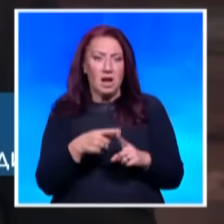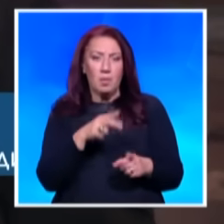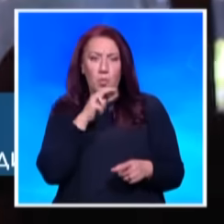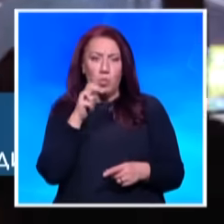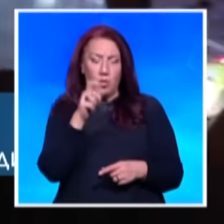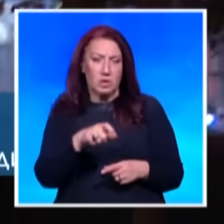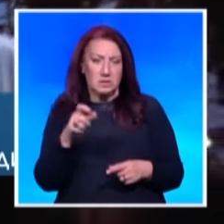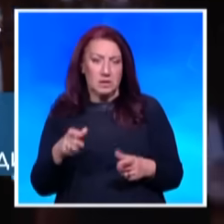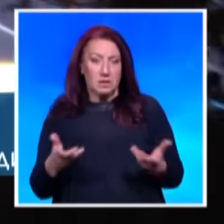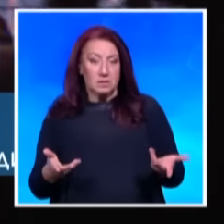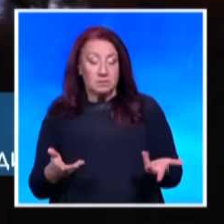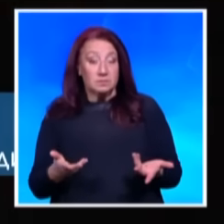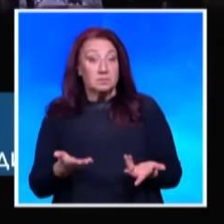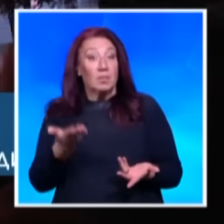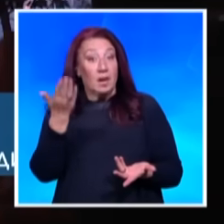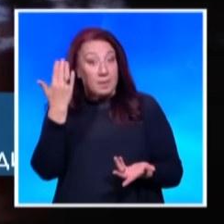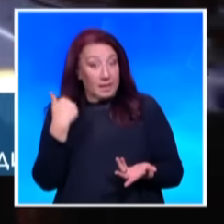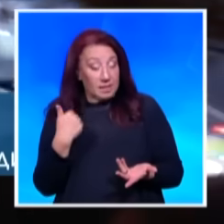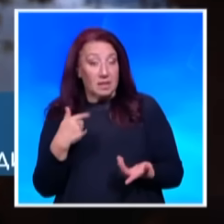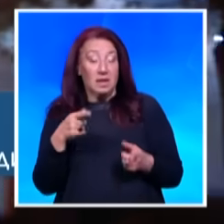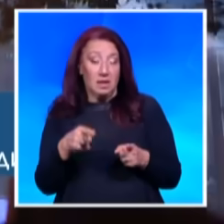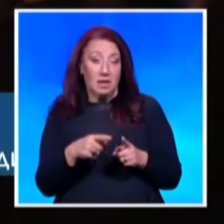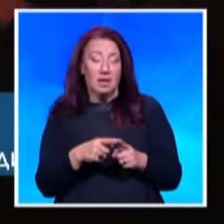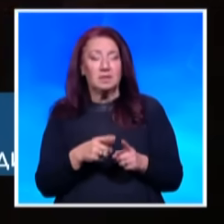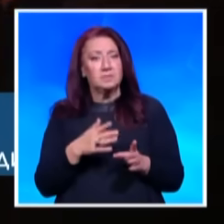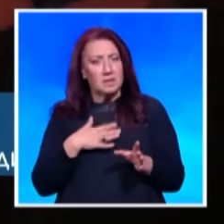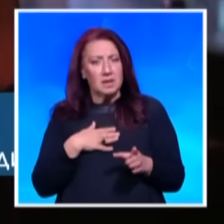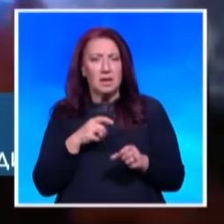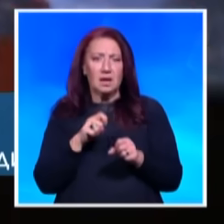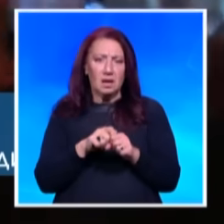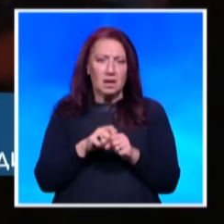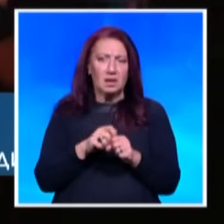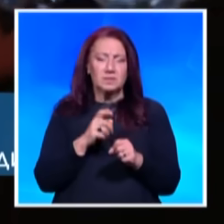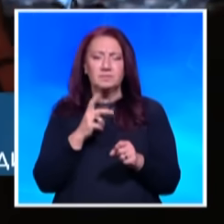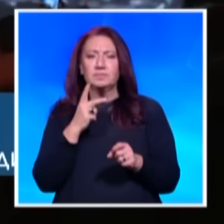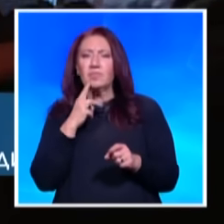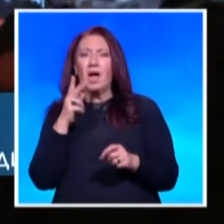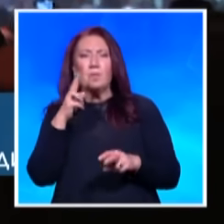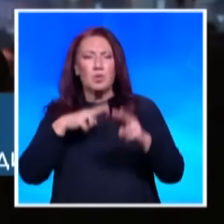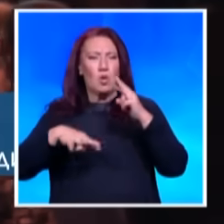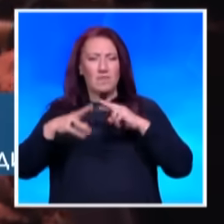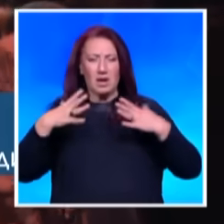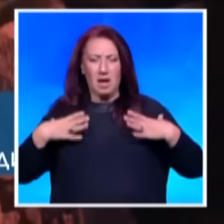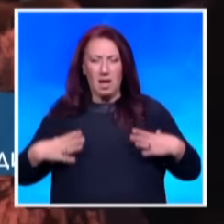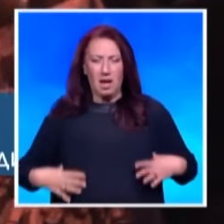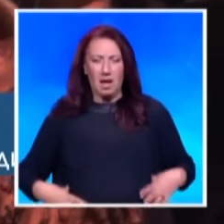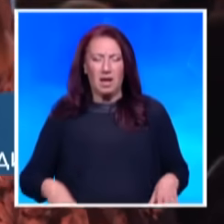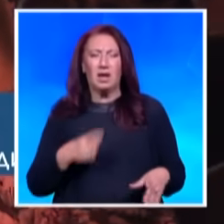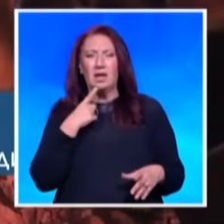преди мероприятието се постарахме и локализирахме голям брой пиротехника, тръби,